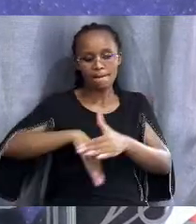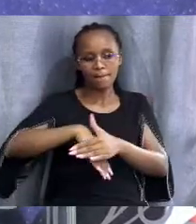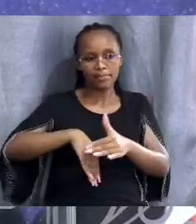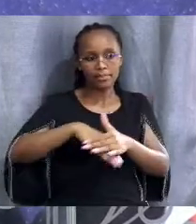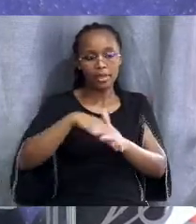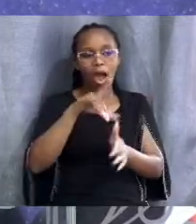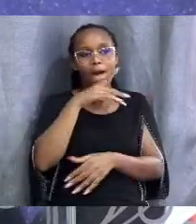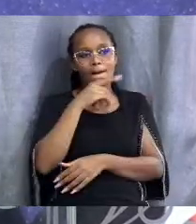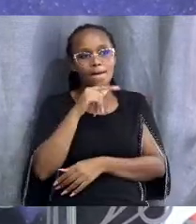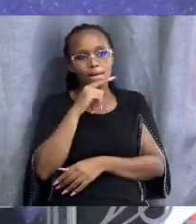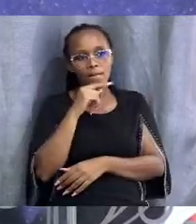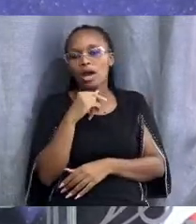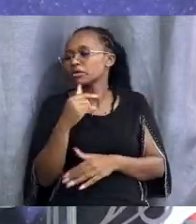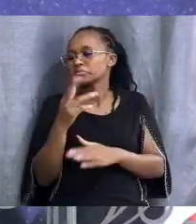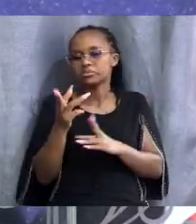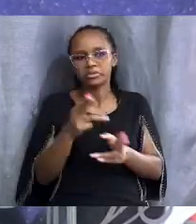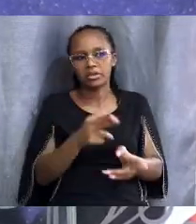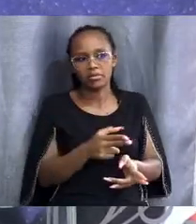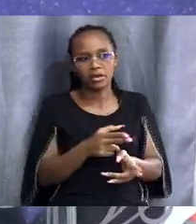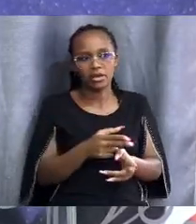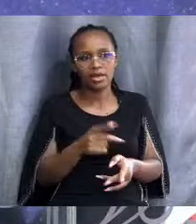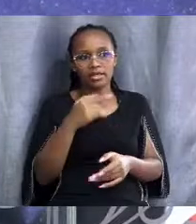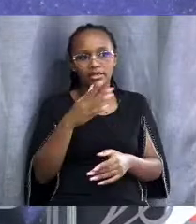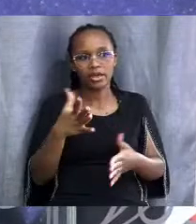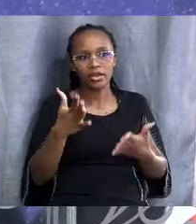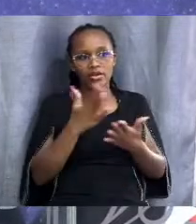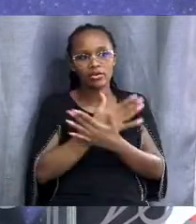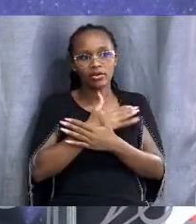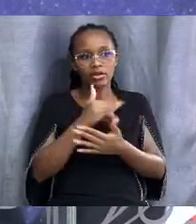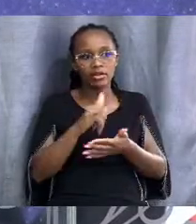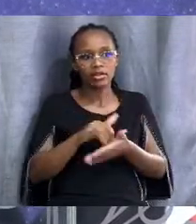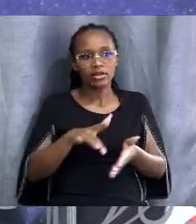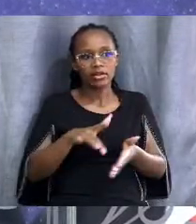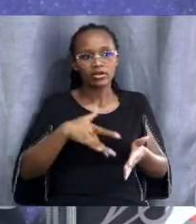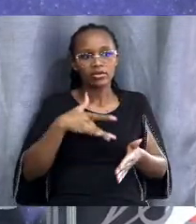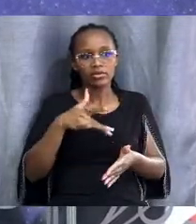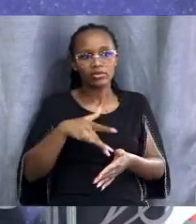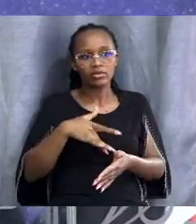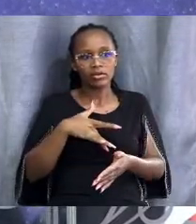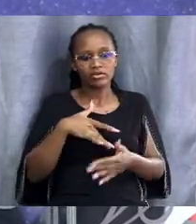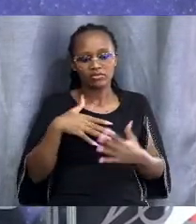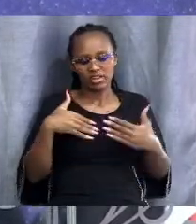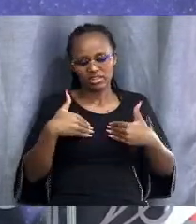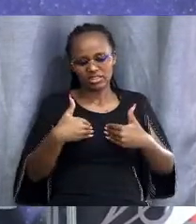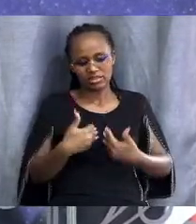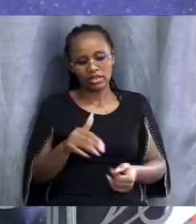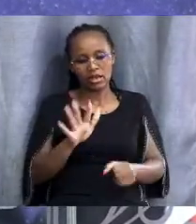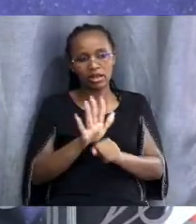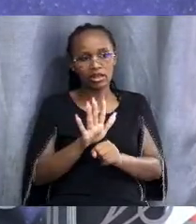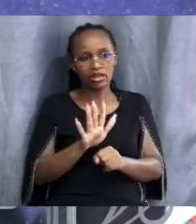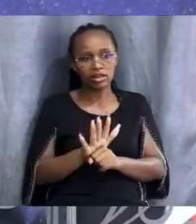kiharo na elire arata ake ati ni araigua gukunoga o hideo